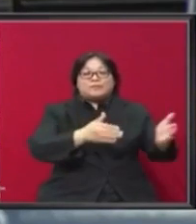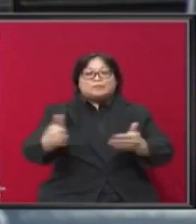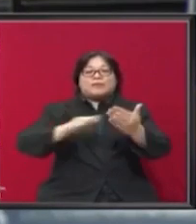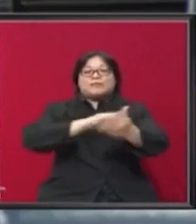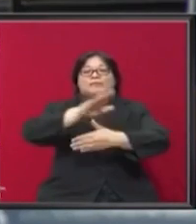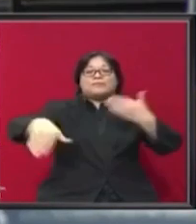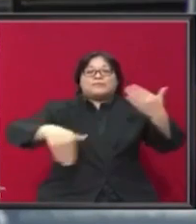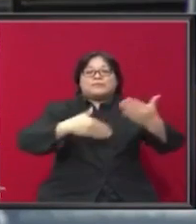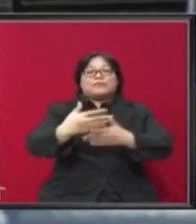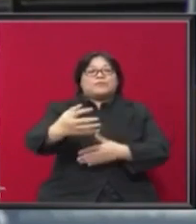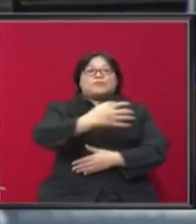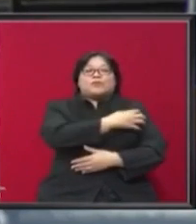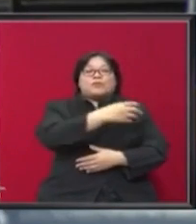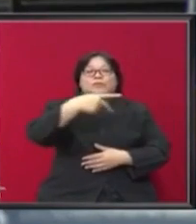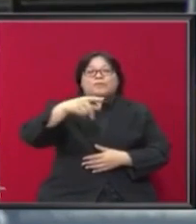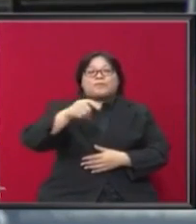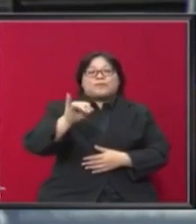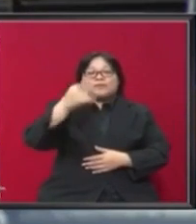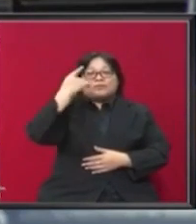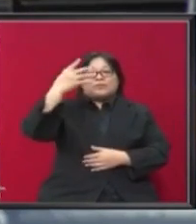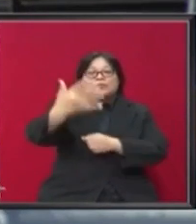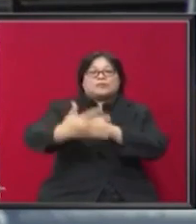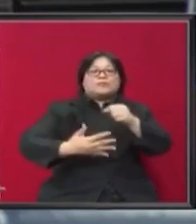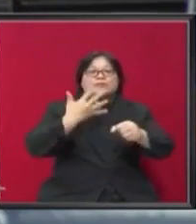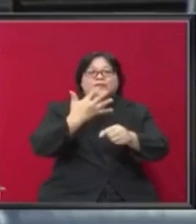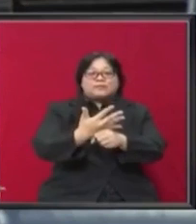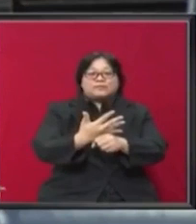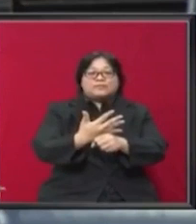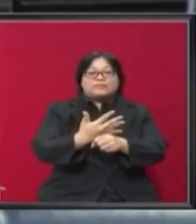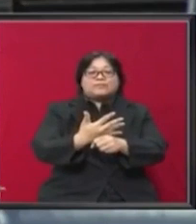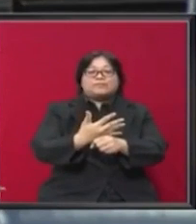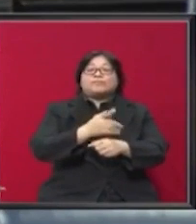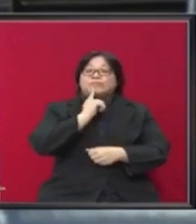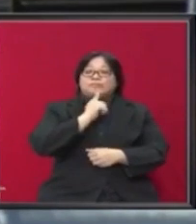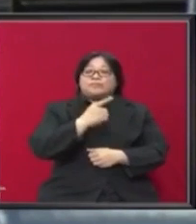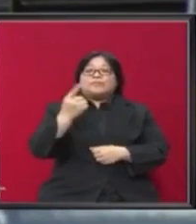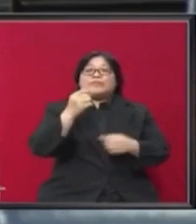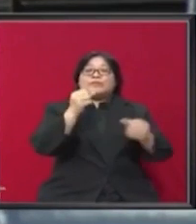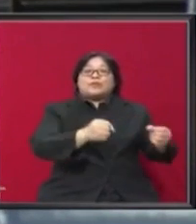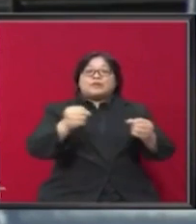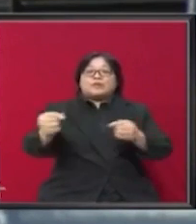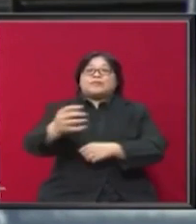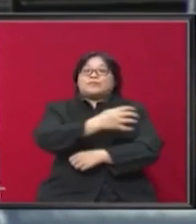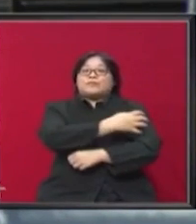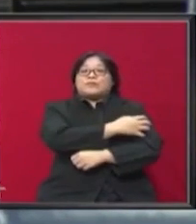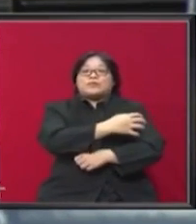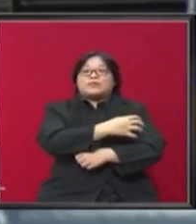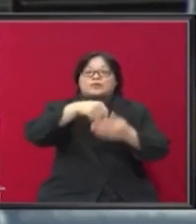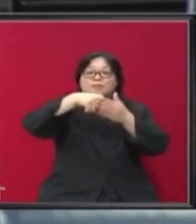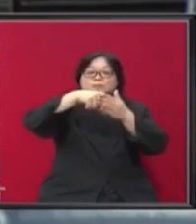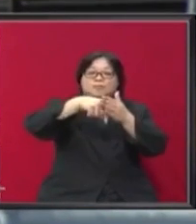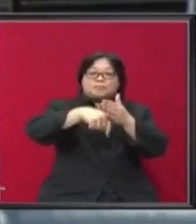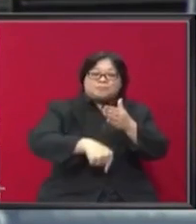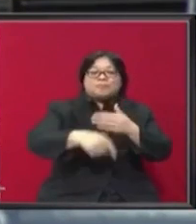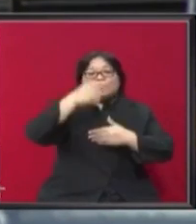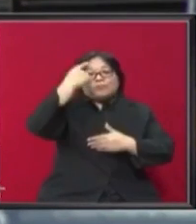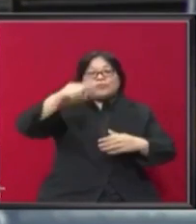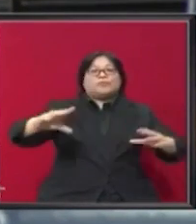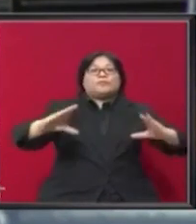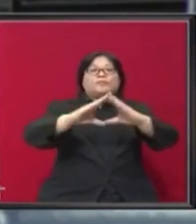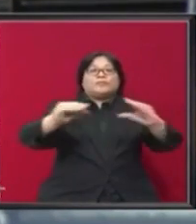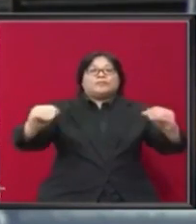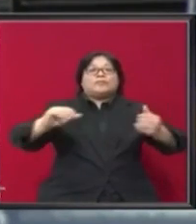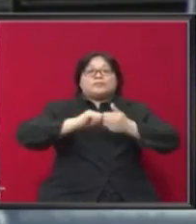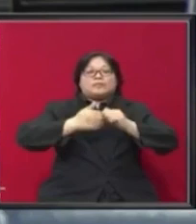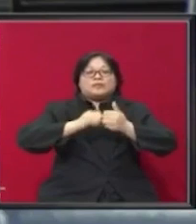holistik penguasaan Pati bagi lima tahun merupakan strategi pengakuan yang komprehensif untuk mengatasi